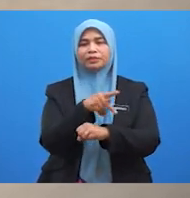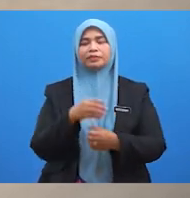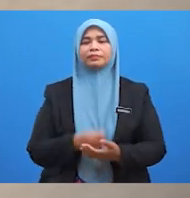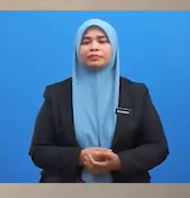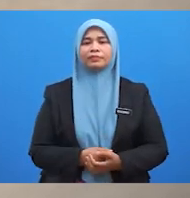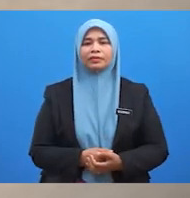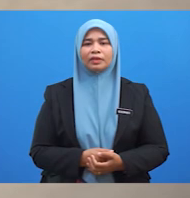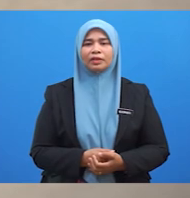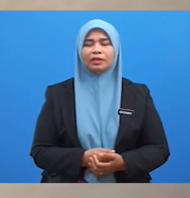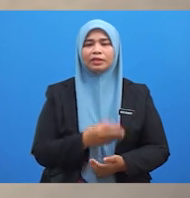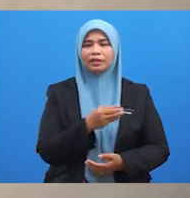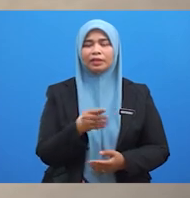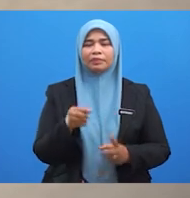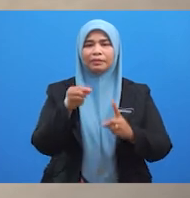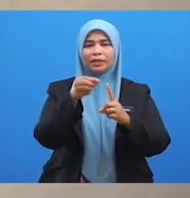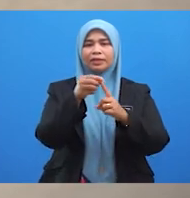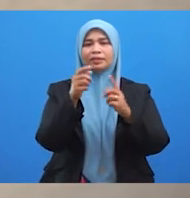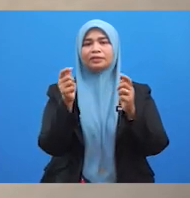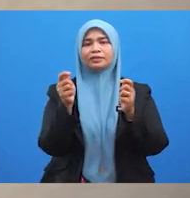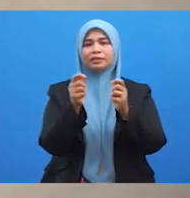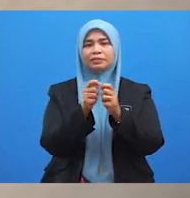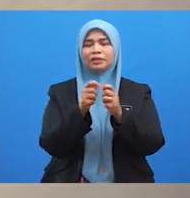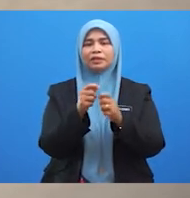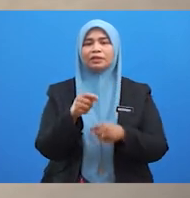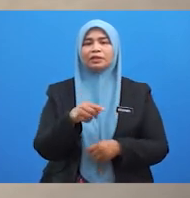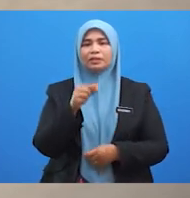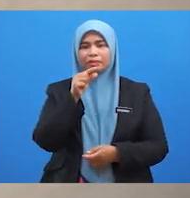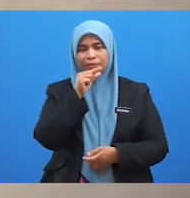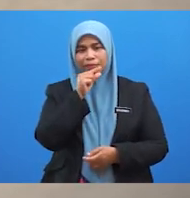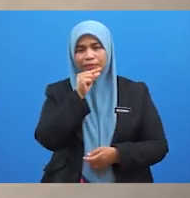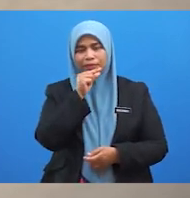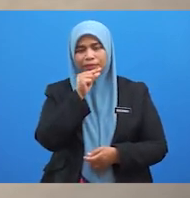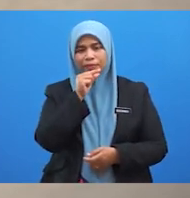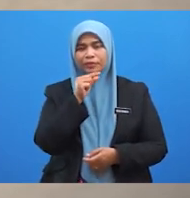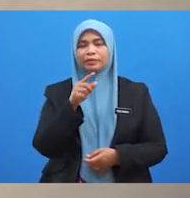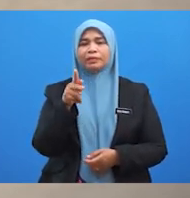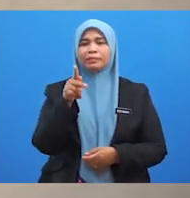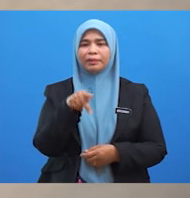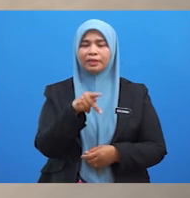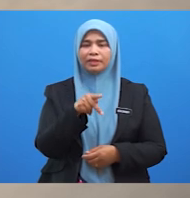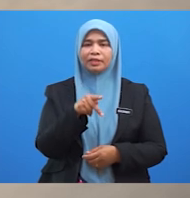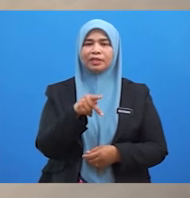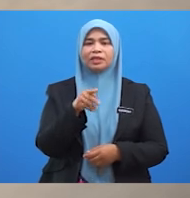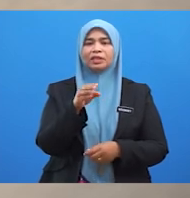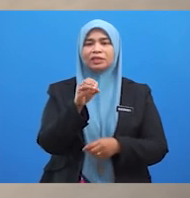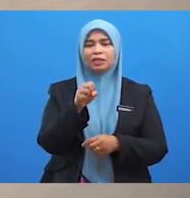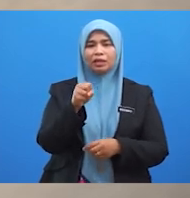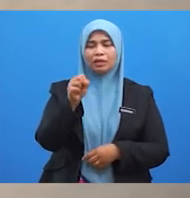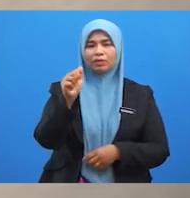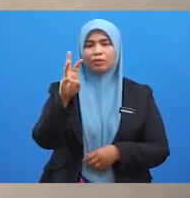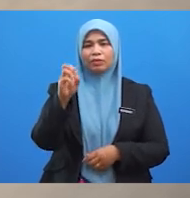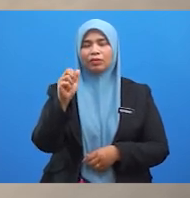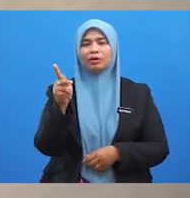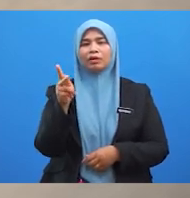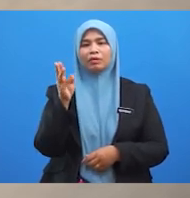Manakala perkataan seperti burung, padi, sawah,